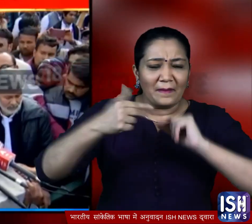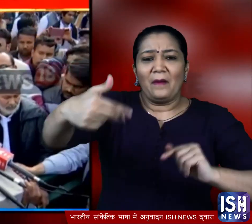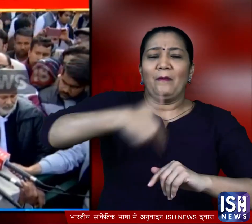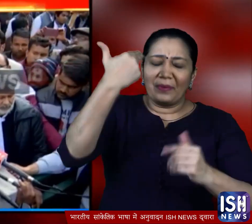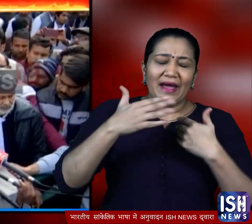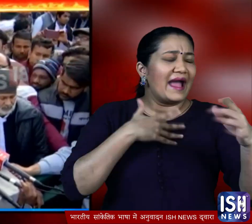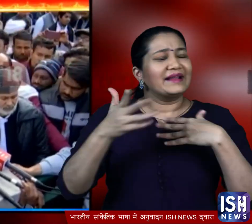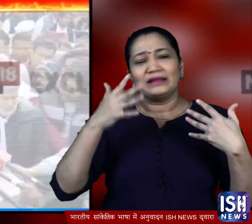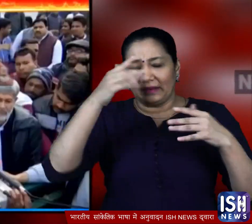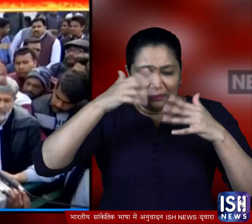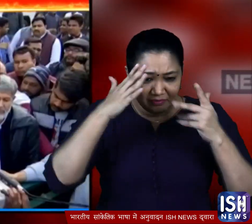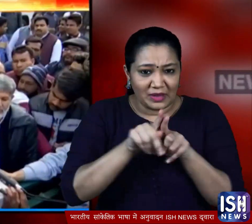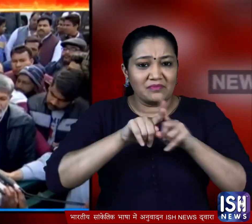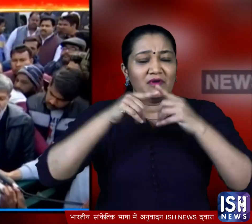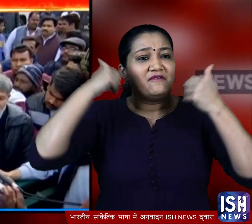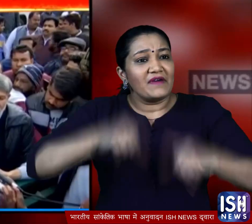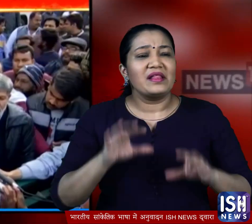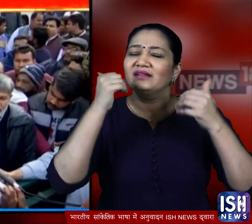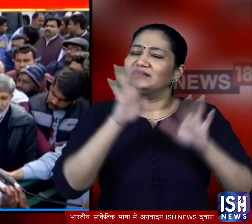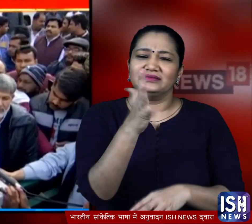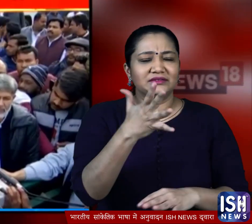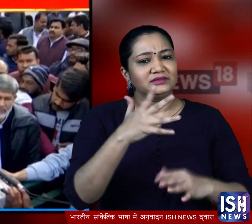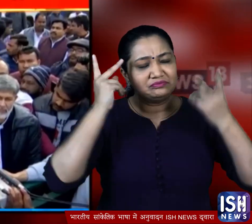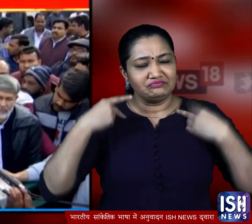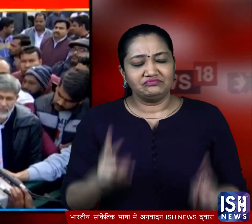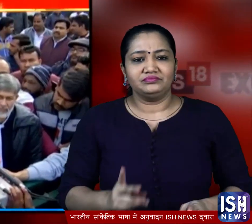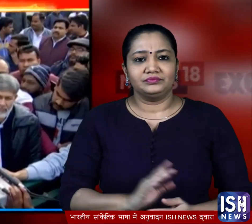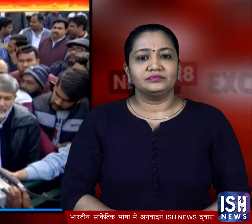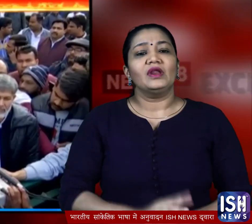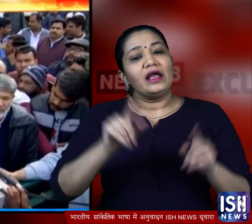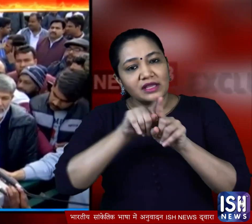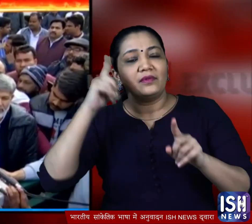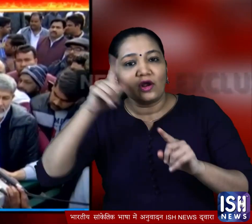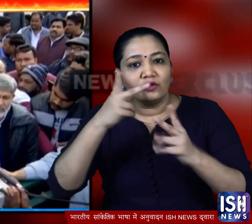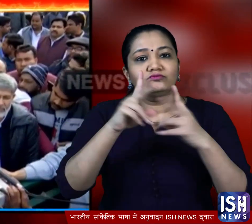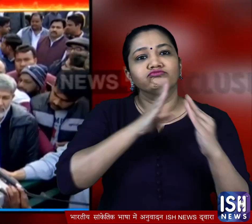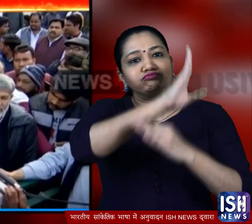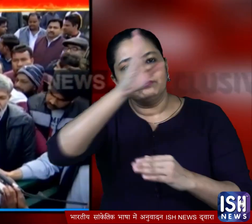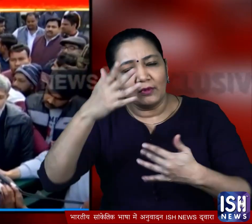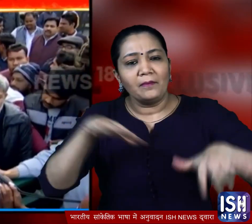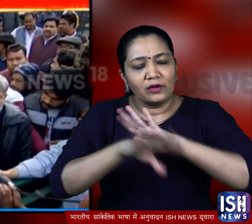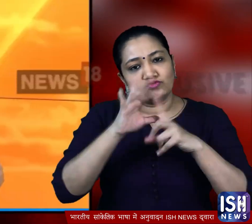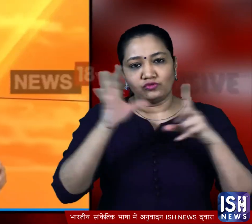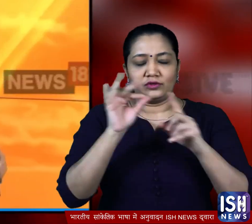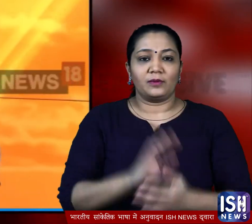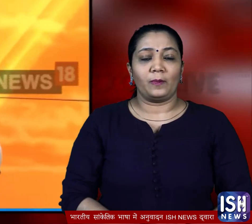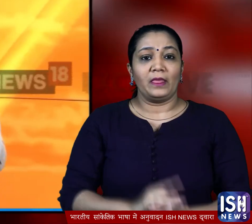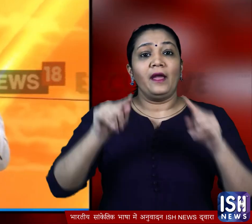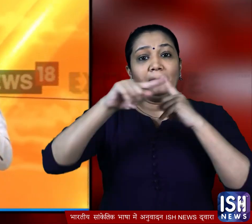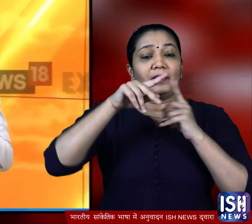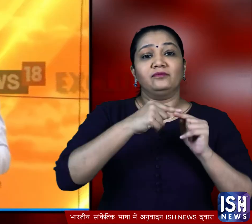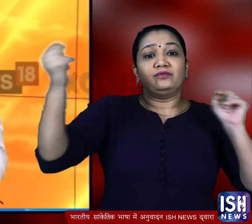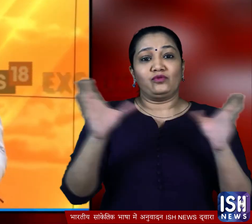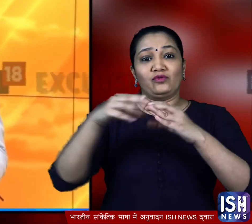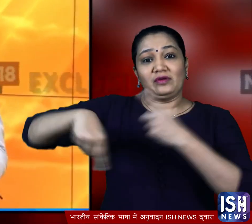गोली मार दिया, हम झुकने वाले नहीं हैं। इसके अलावा उन्होंने आगे भी लखनऊ में पार्टी प्रत्याशियों के लिए प्रचार करने का ऐलान किया। साथ ही वो विरोधियों पर